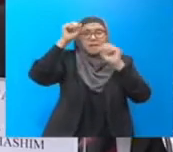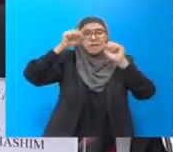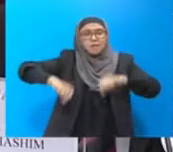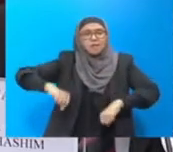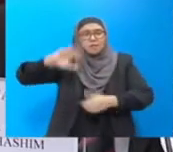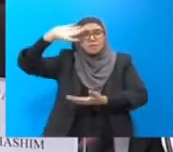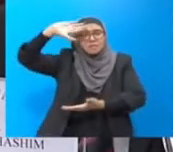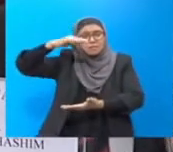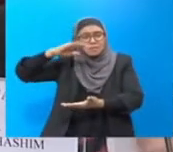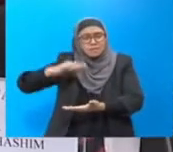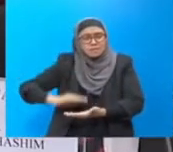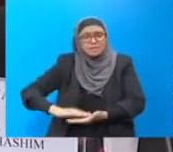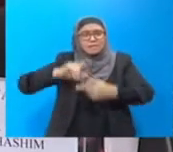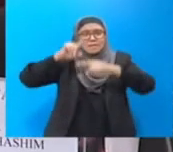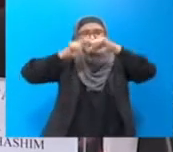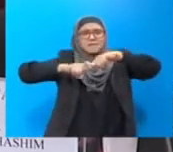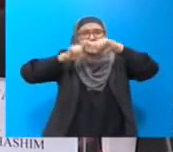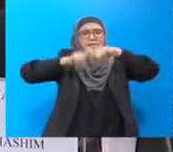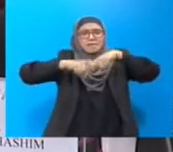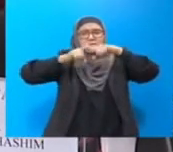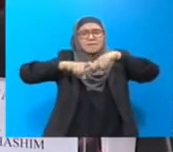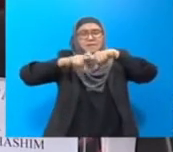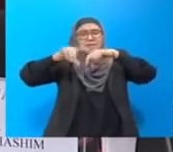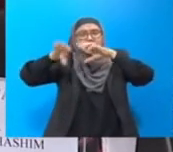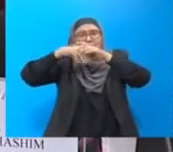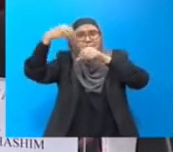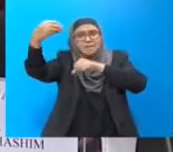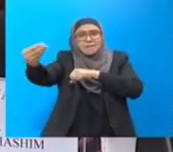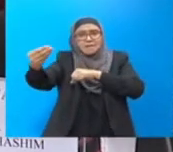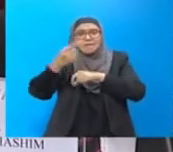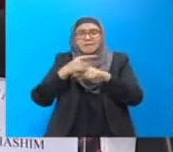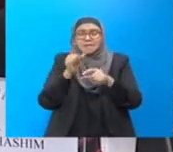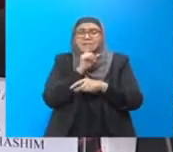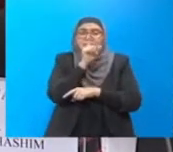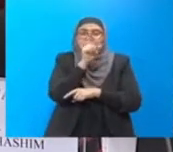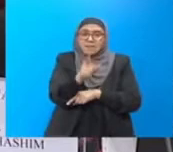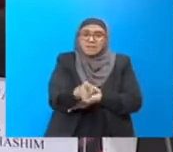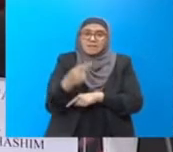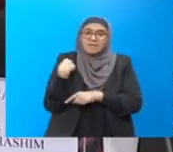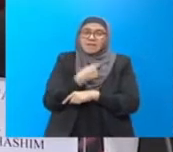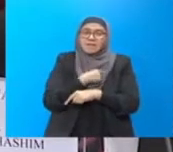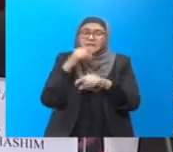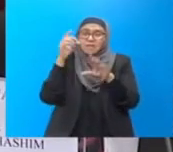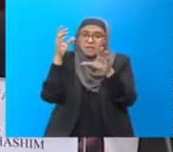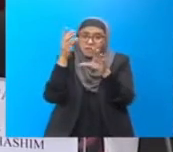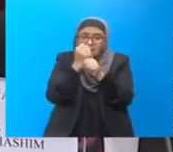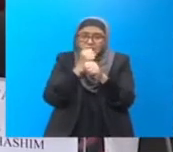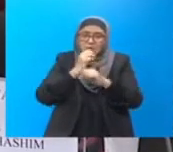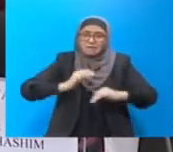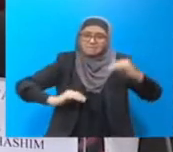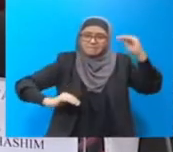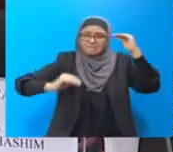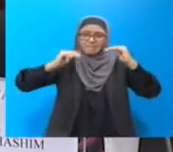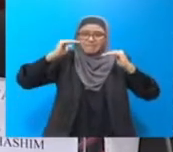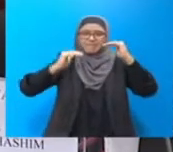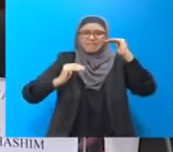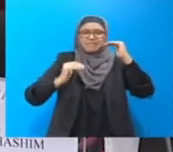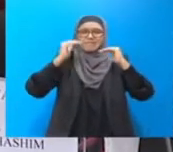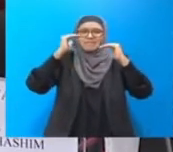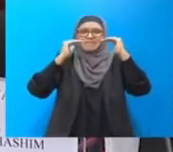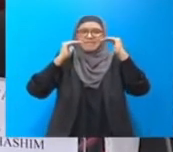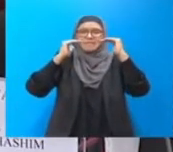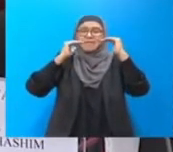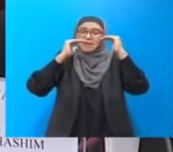kita kepada Apa luwak maka status chat langsung kita akan dapat mengembangkan ataupun